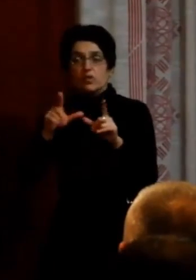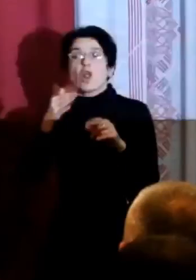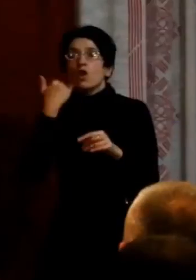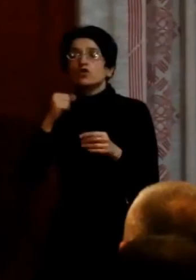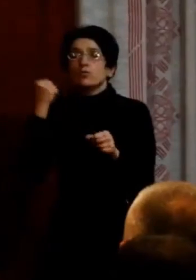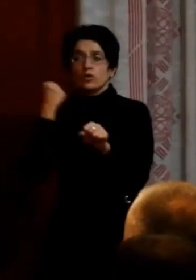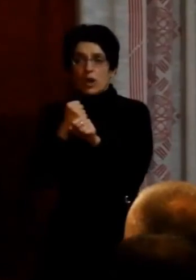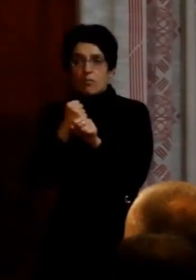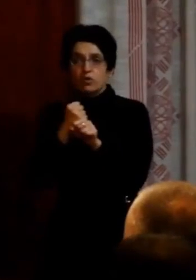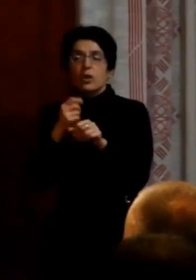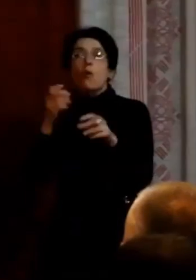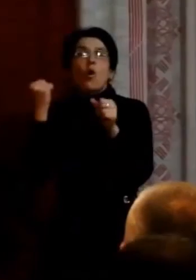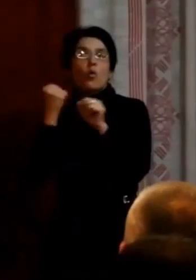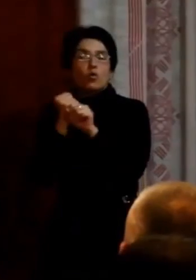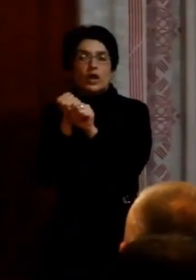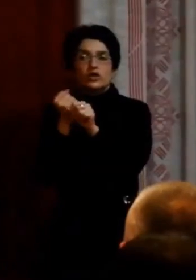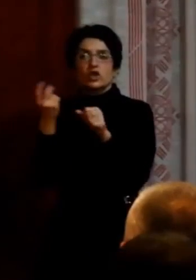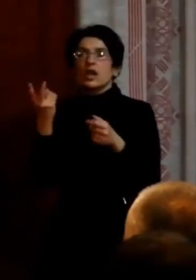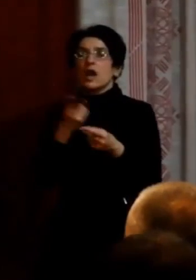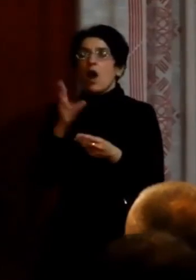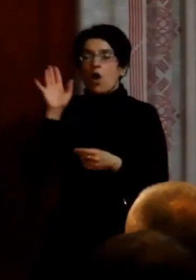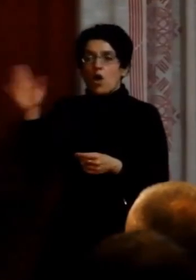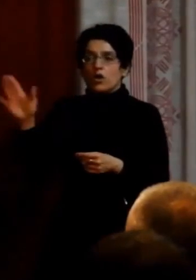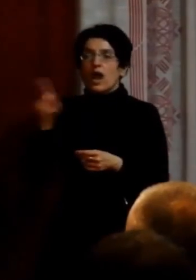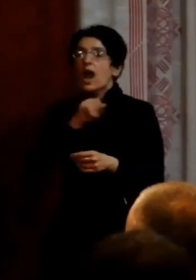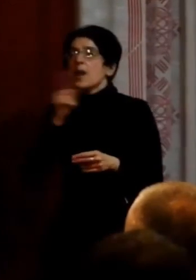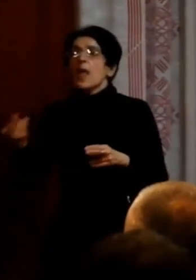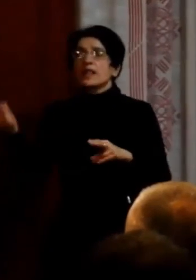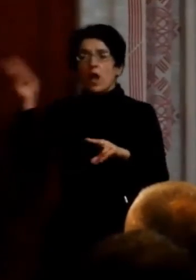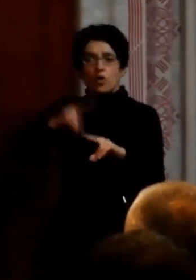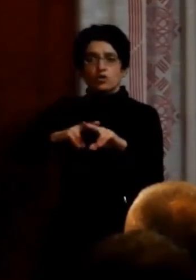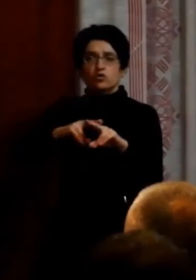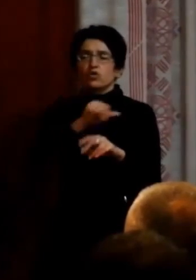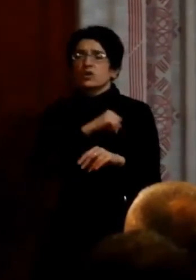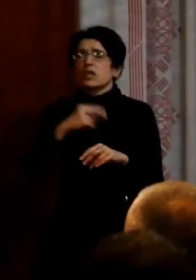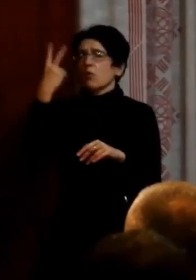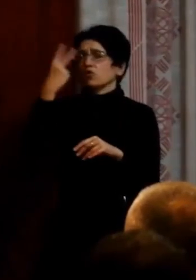imamo institucije sistema koje rade, ne da odlučuje par ljudi